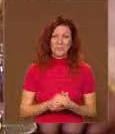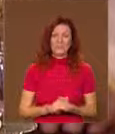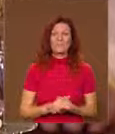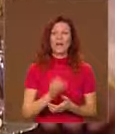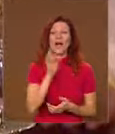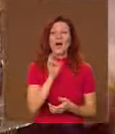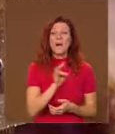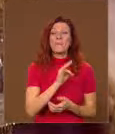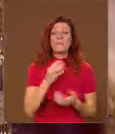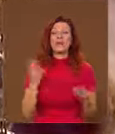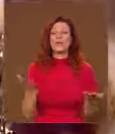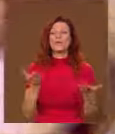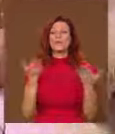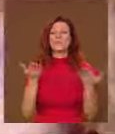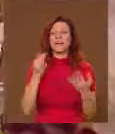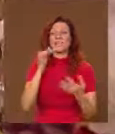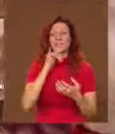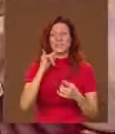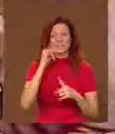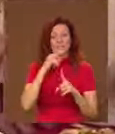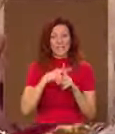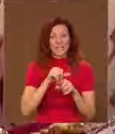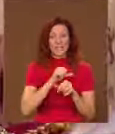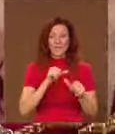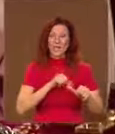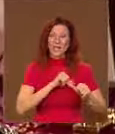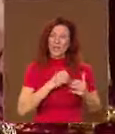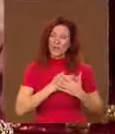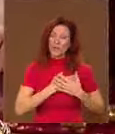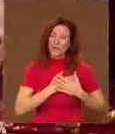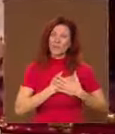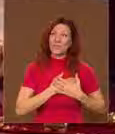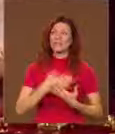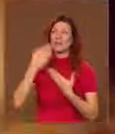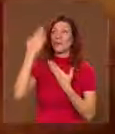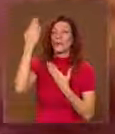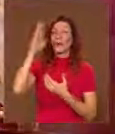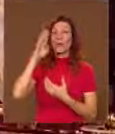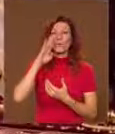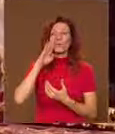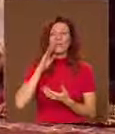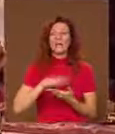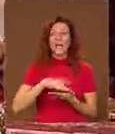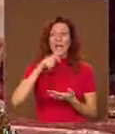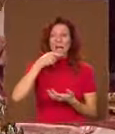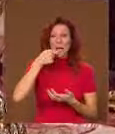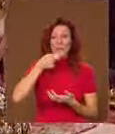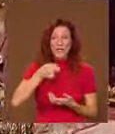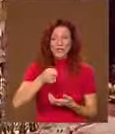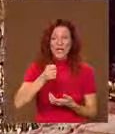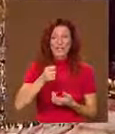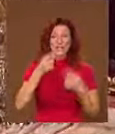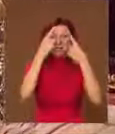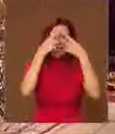Господа нашего Иисуса Христа и любовта на Бога и Отца и причастието на Святия